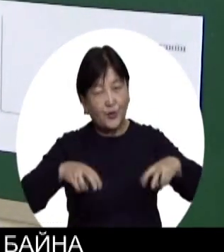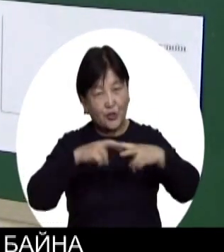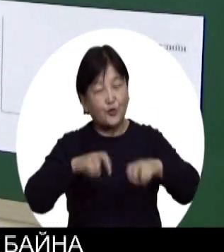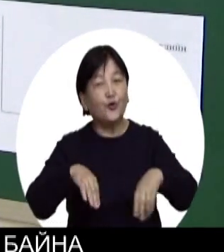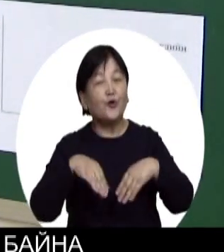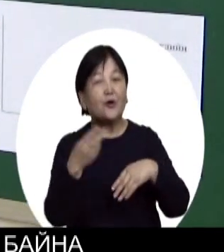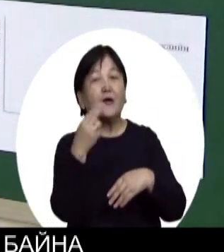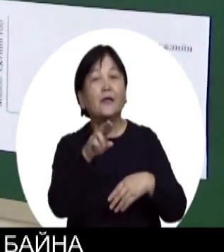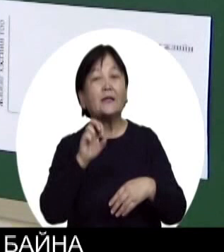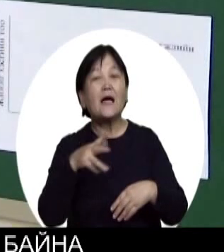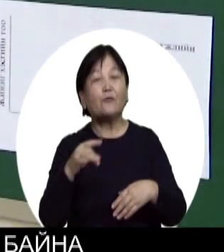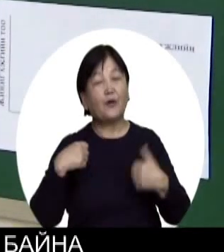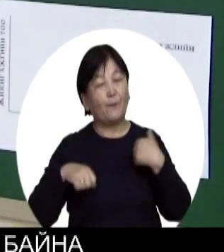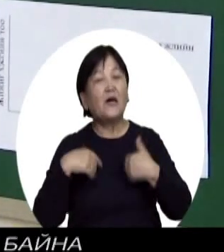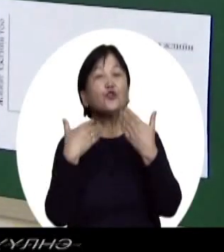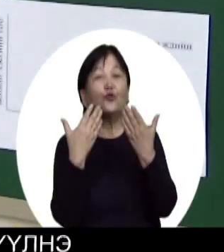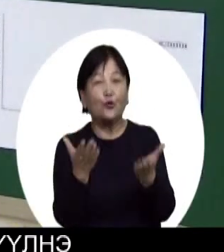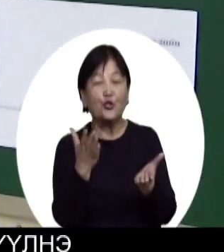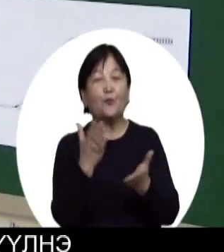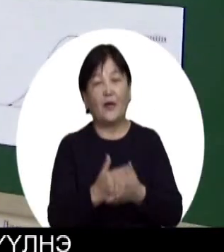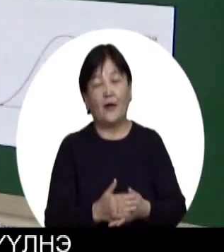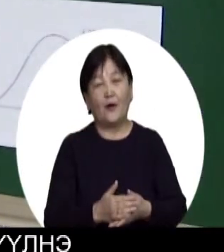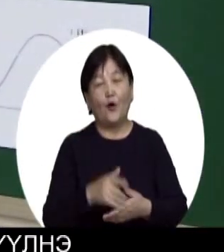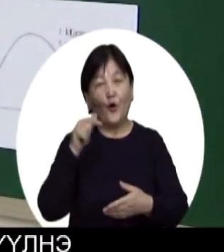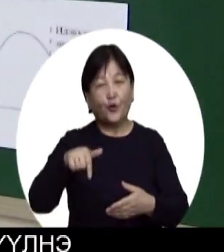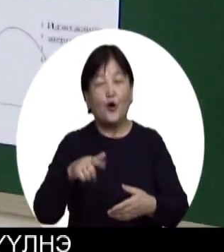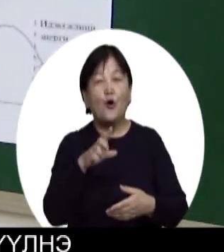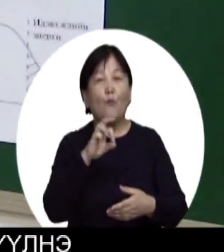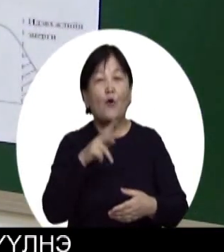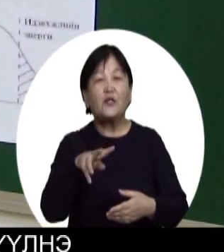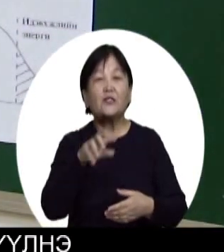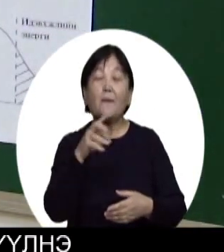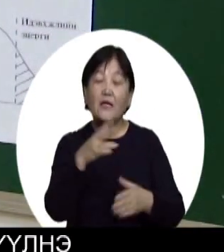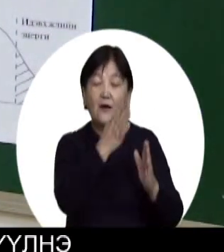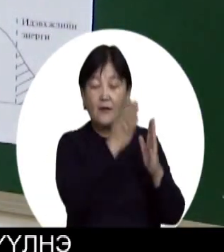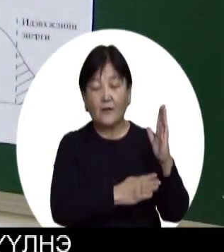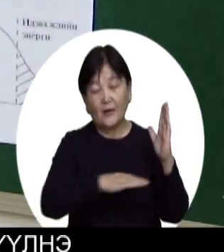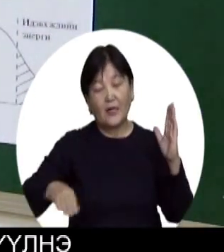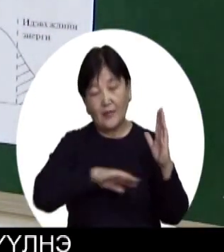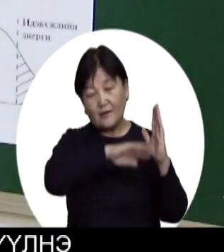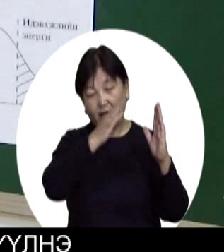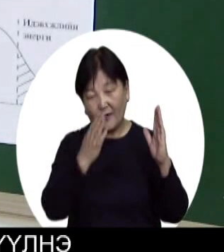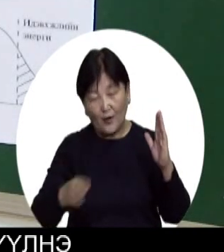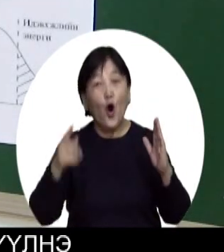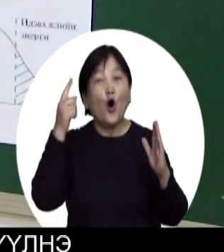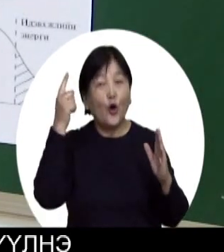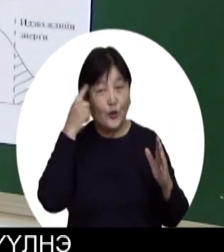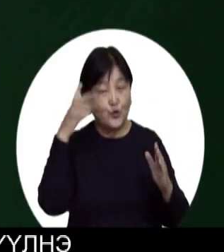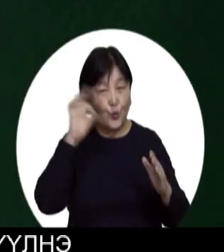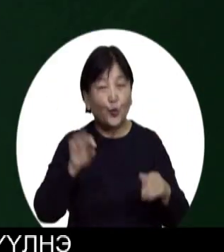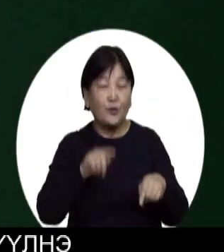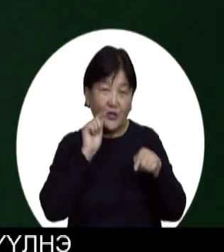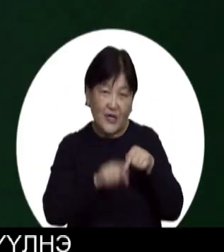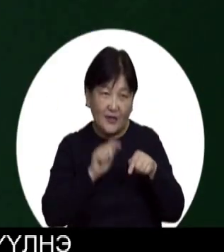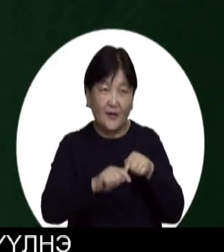өгч байна. За дараа нь одоо бүгдээрээ Больцманны тархалтын мөрийг ойлгосон хэсгээ шалгаад энэ мөрий